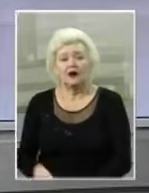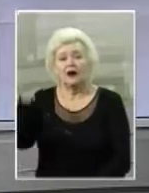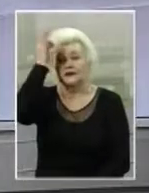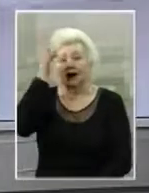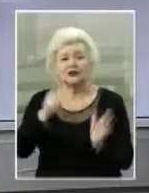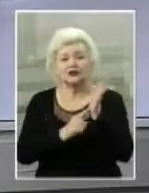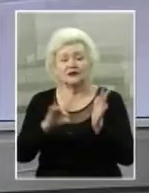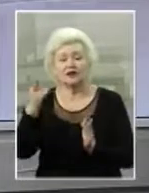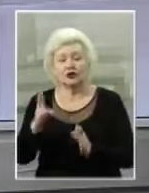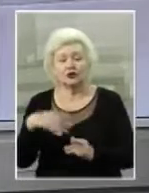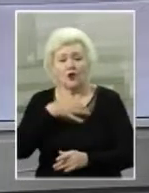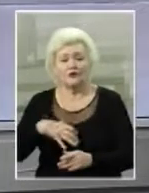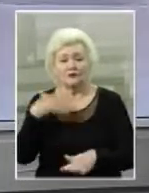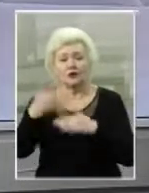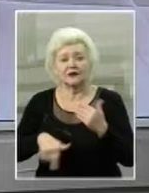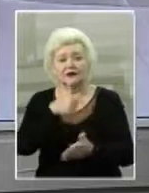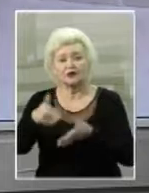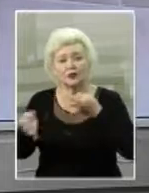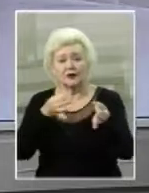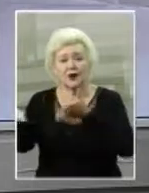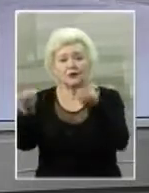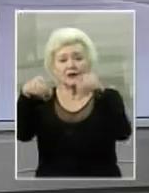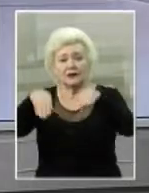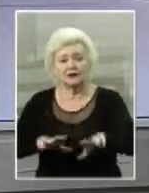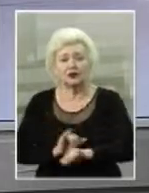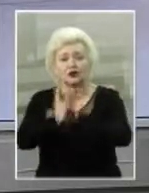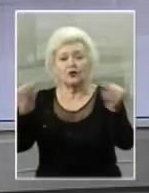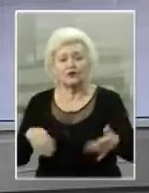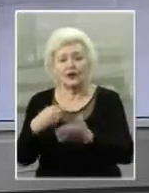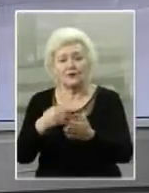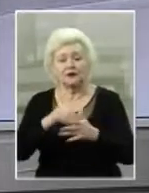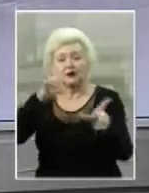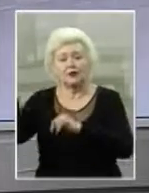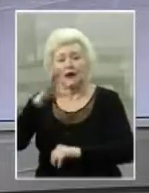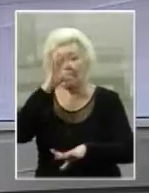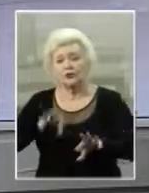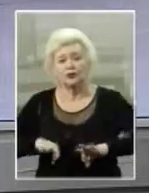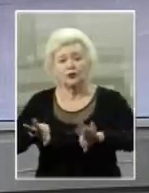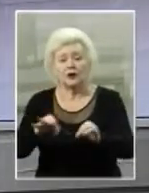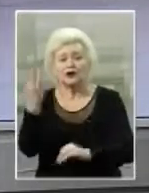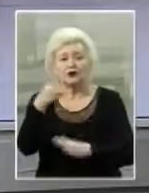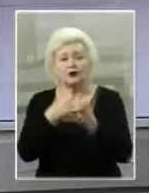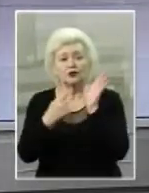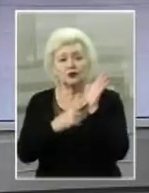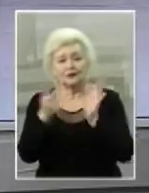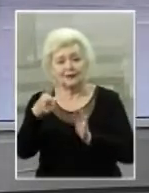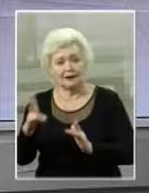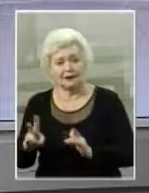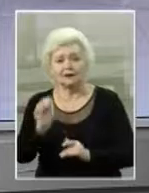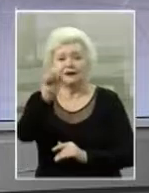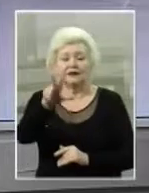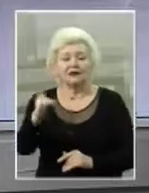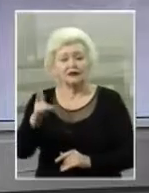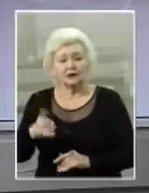Нагадаємо, 6 листопада виконком Херсонської міської ради прийняв рішення про підвищення вартості проїзду маршрутних таксі з 4 до 6 гривень.